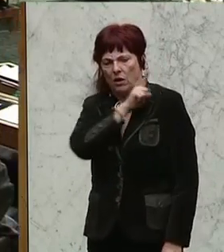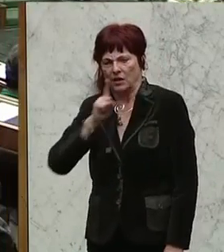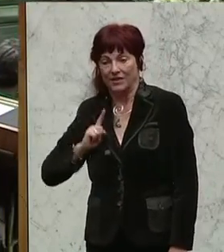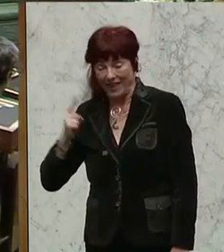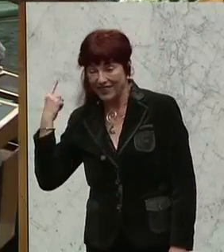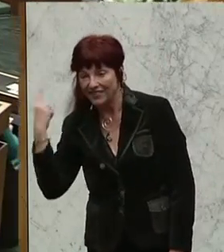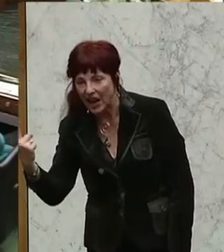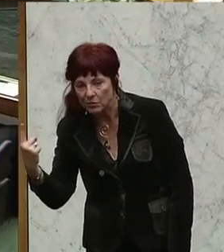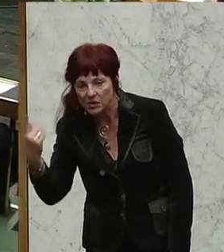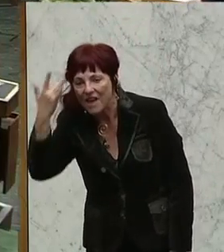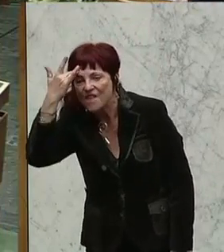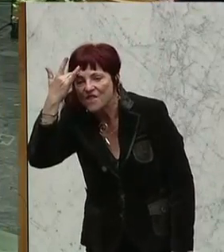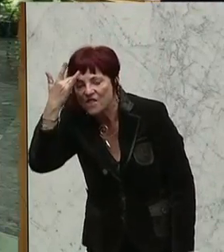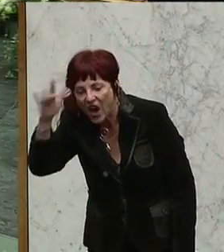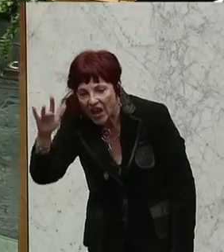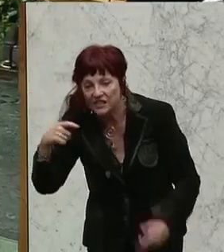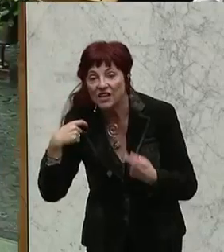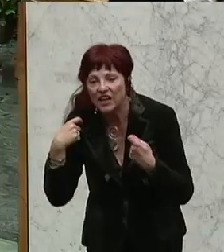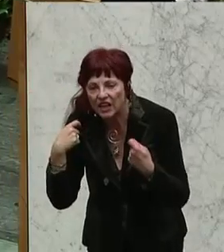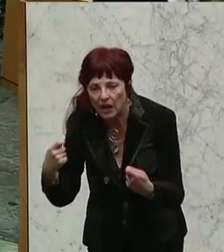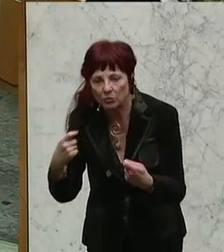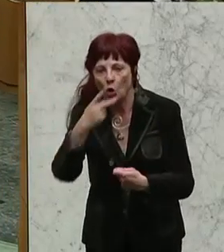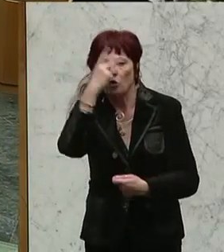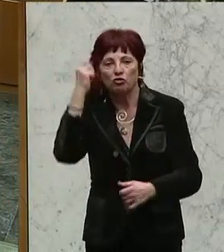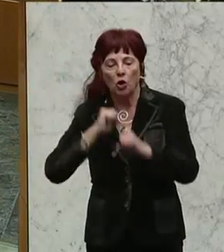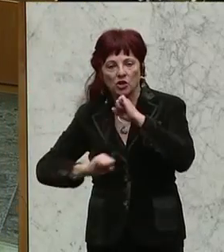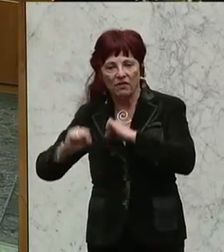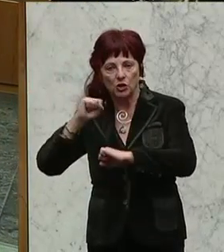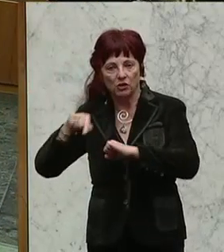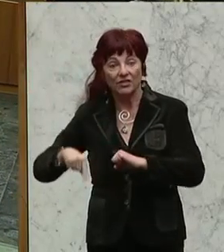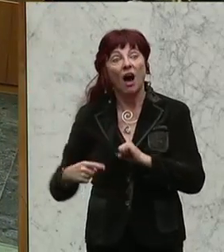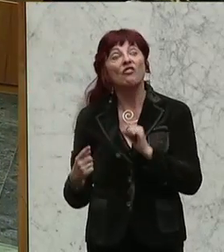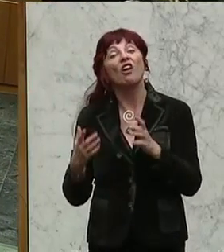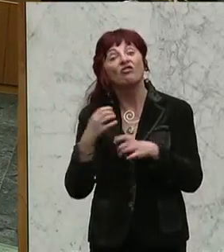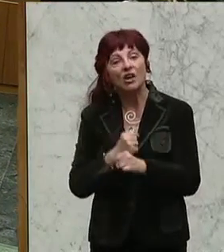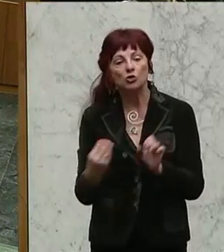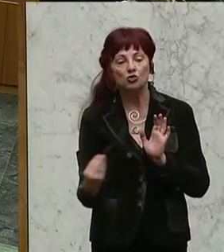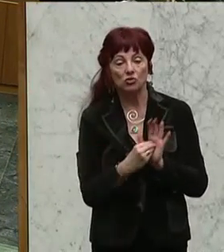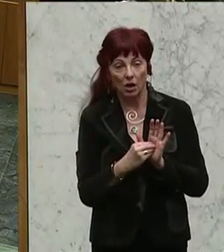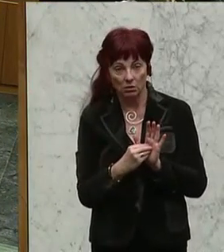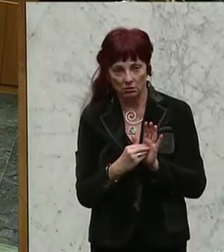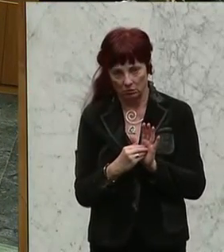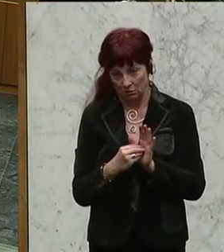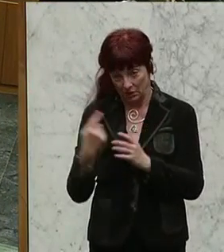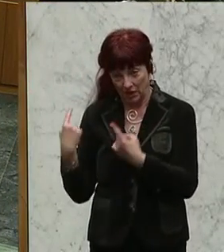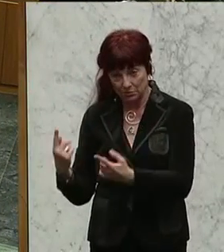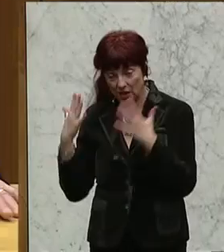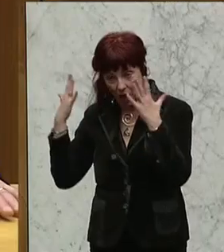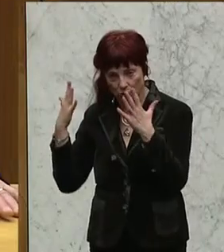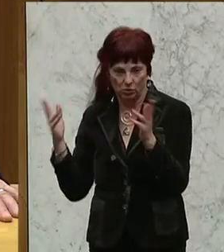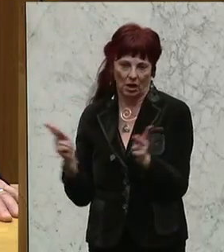verfassungsmäßigen Instrumentarien des Landes teilweise keine Ahnung hat zweiter Punkt